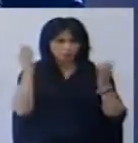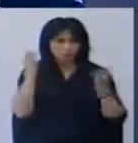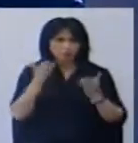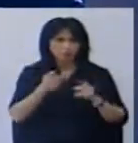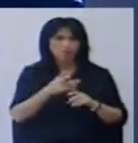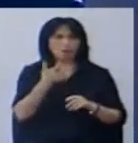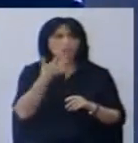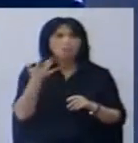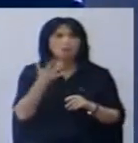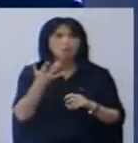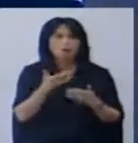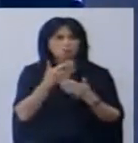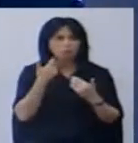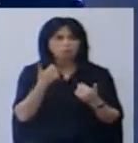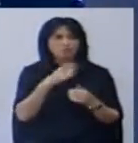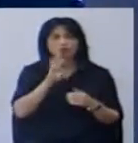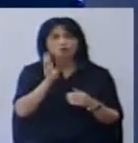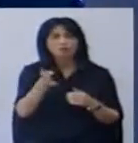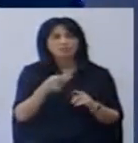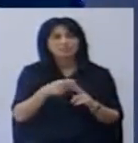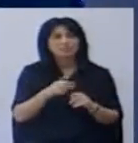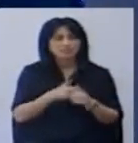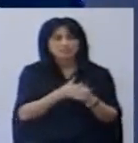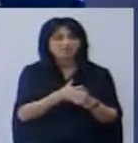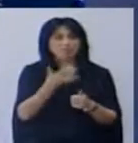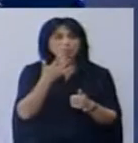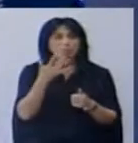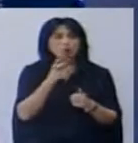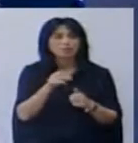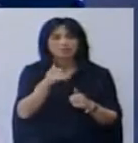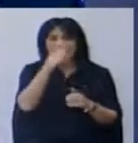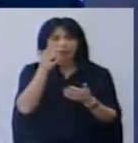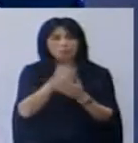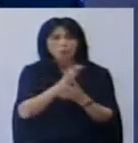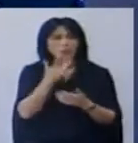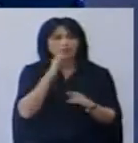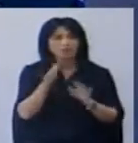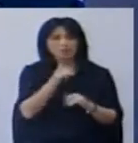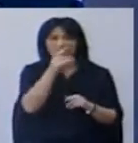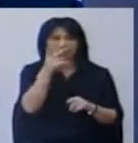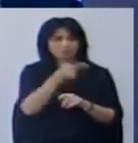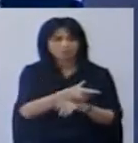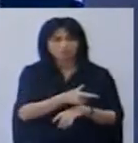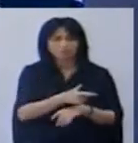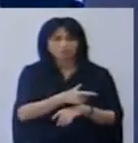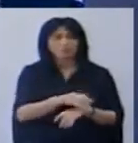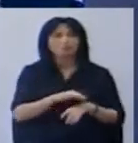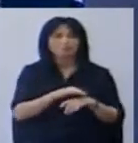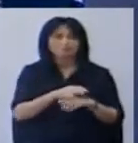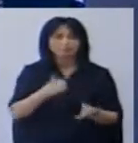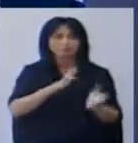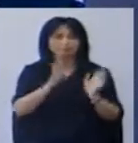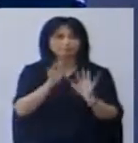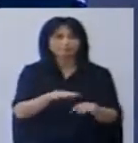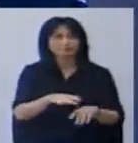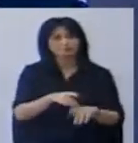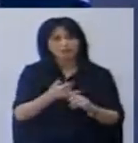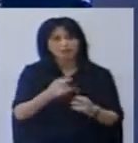ხელიდან პოლიტიკის დევნაში. ჩვენ 4 წელიწადია დავსდევს პოლიტიკას, ვერ მოუგეთ ნაციონალურ მოძრაობას, ჩავატოვეთ ხელში ყველაფერი,